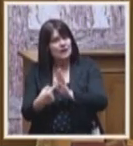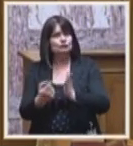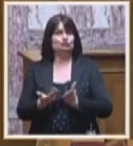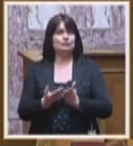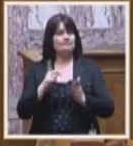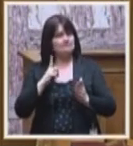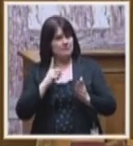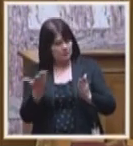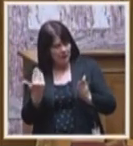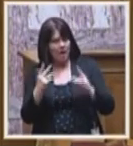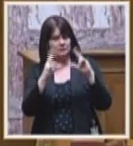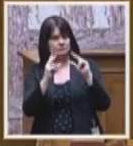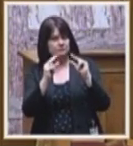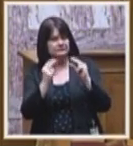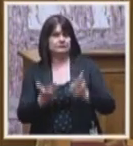το συζητήσουμε.